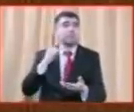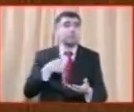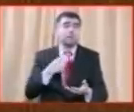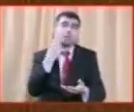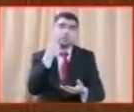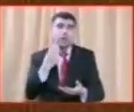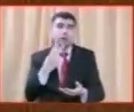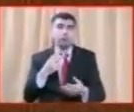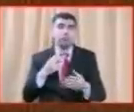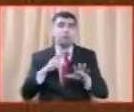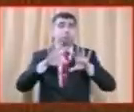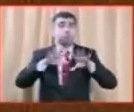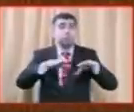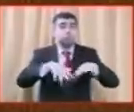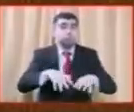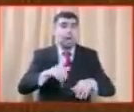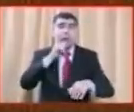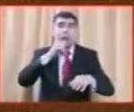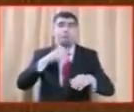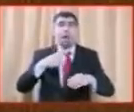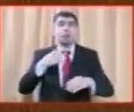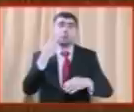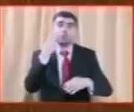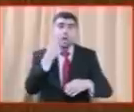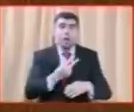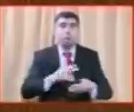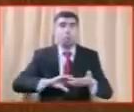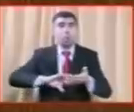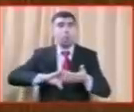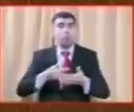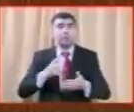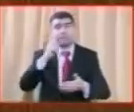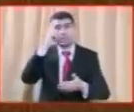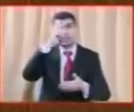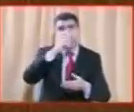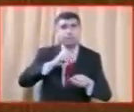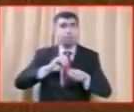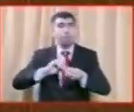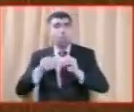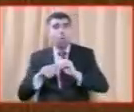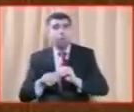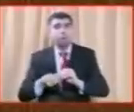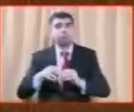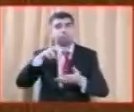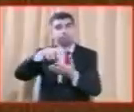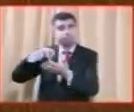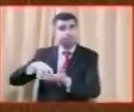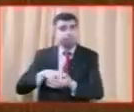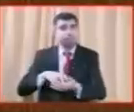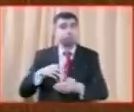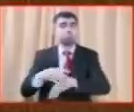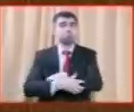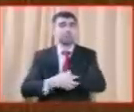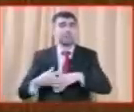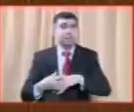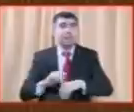في الفيضانات كل نهار وواجهنا الصعوبات اللي كانت بعد الدواوير، ودرنا